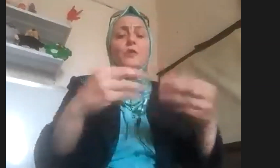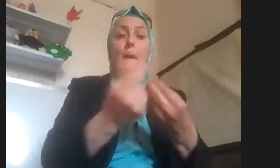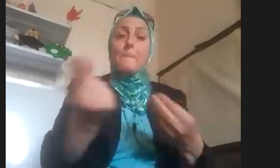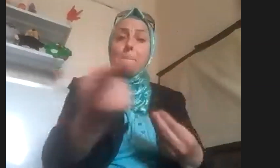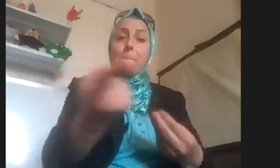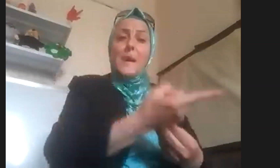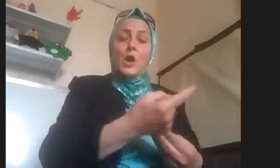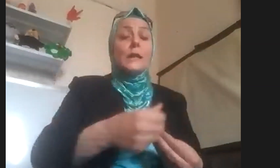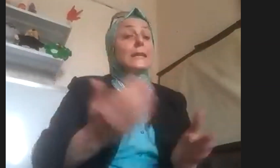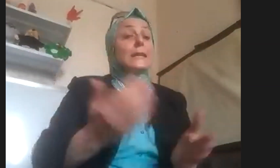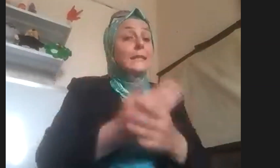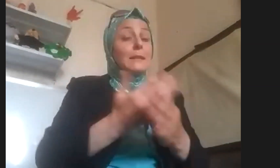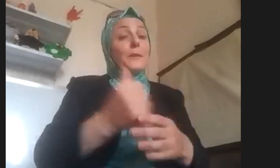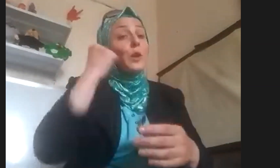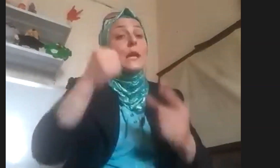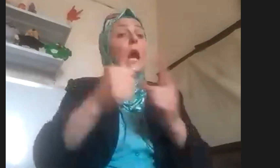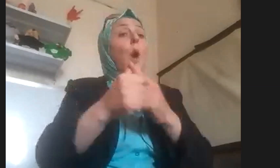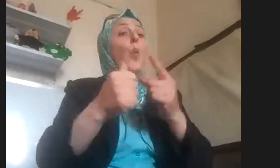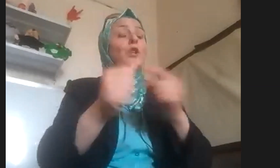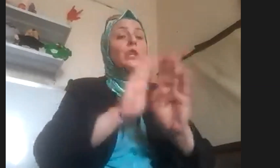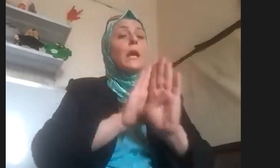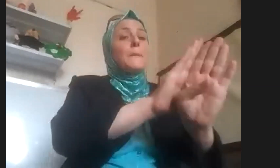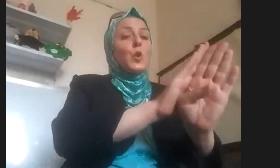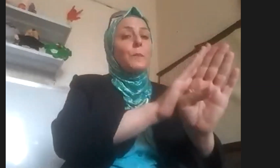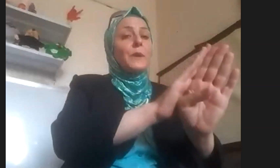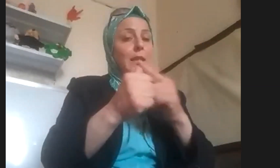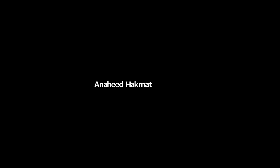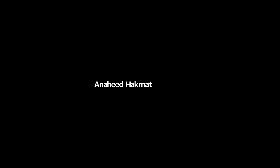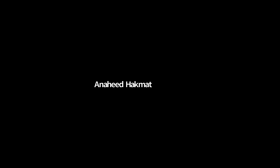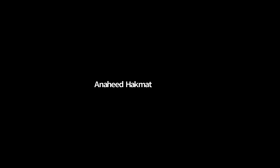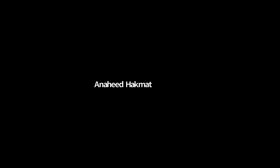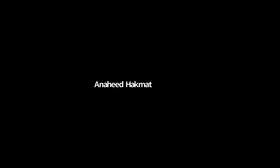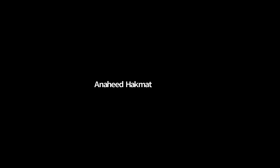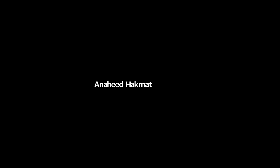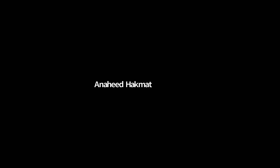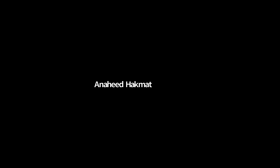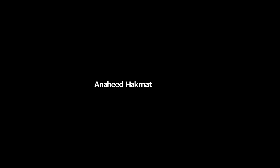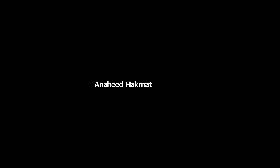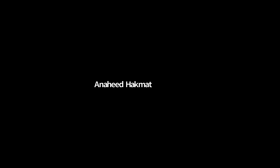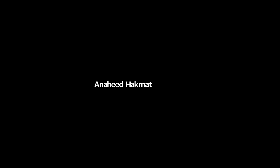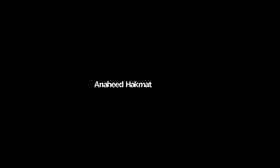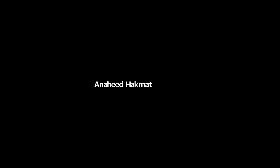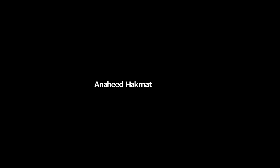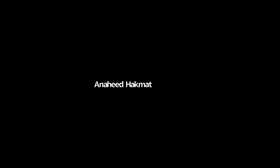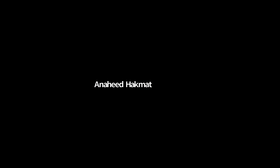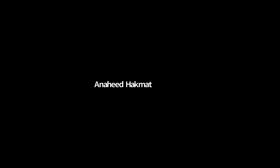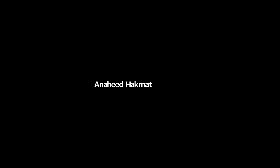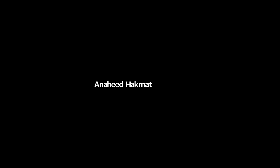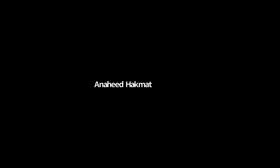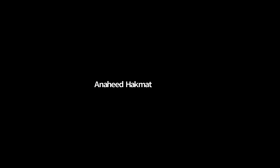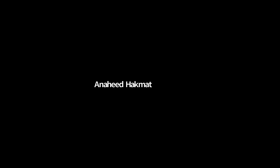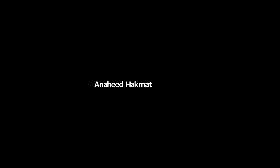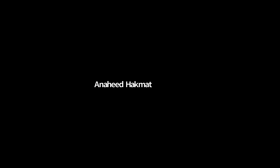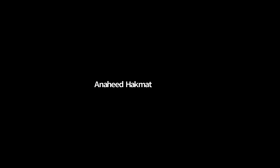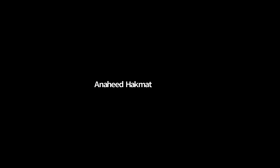من بعض، وكمان أصواتهم دايما مسموعة بأي استجابة لأي مرحلة. فهي دعوة تطلعوا كمان بعمق أكثر على